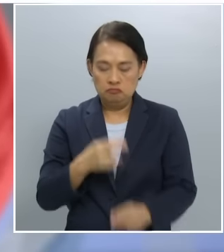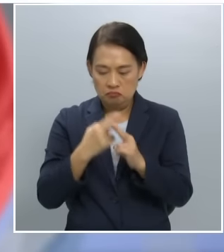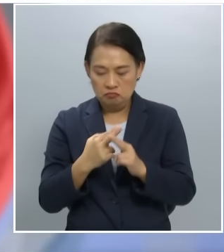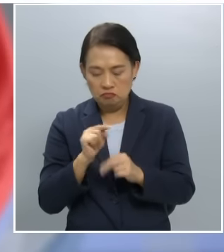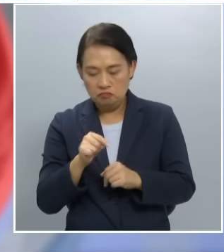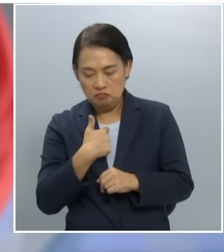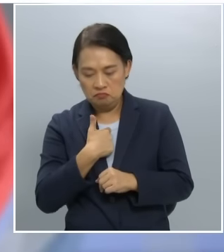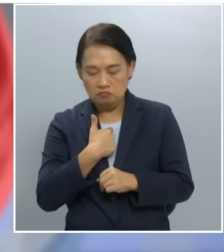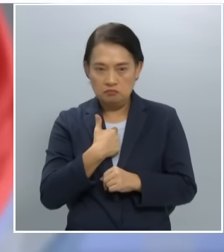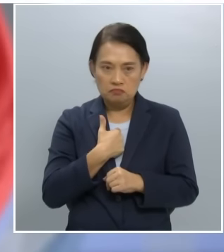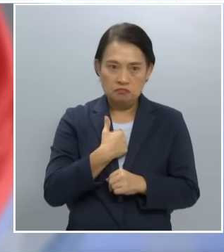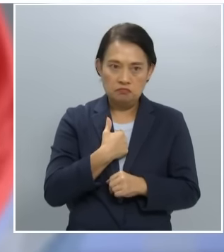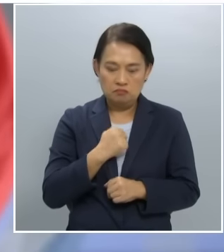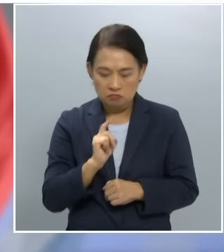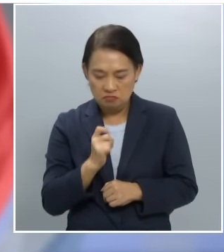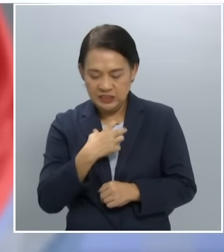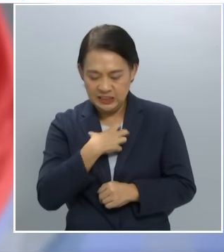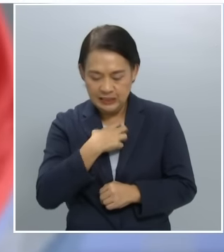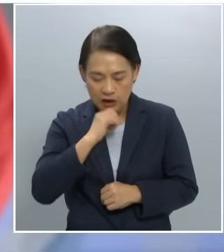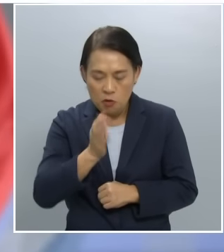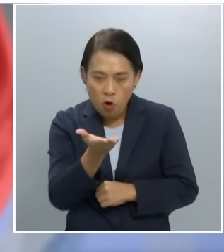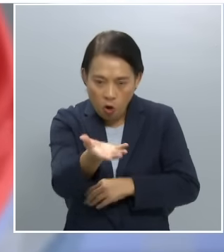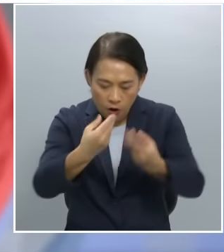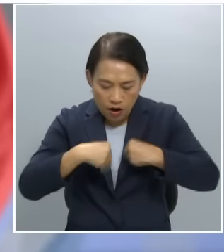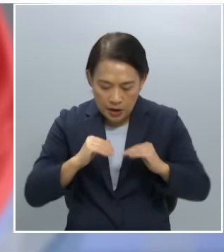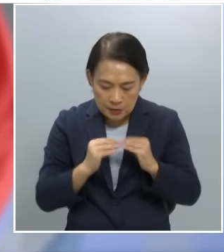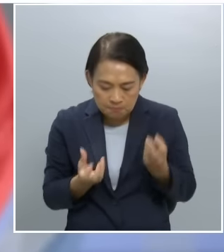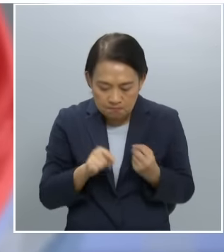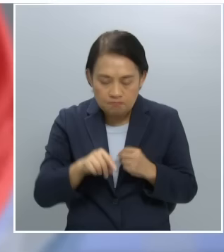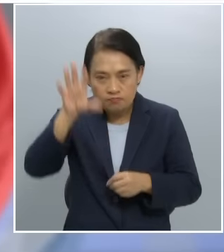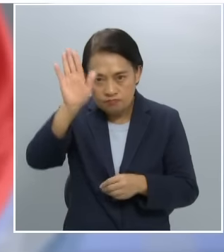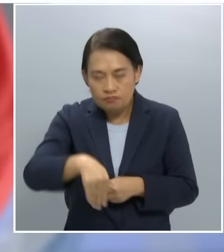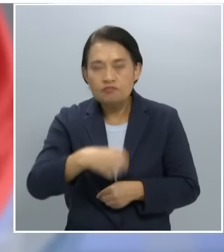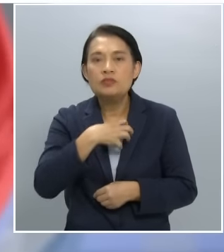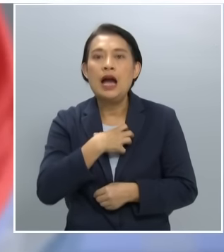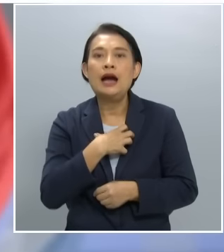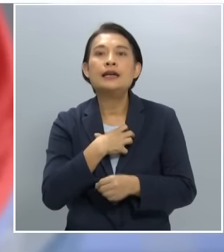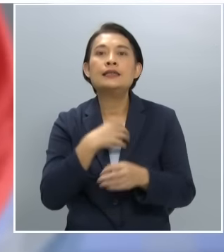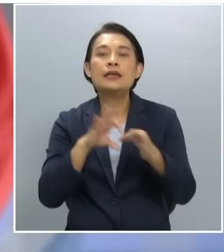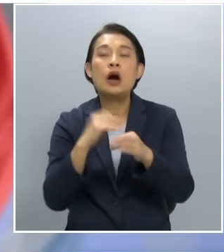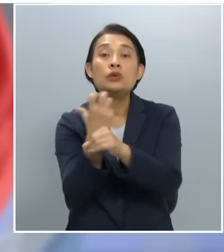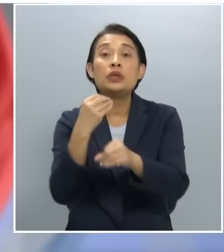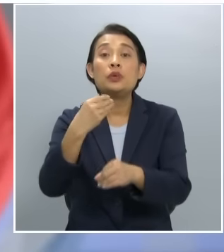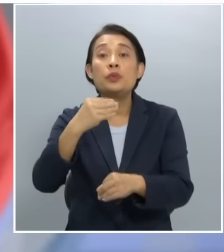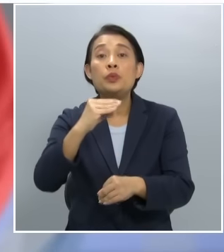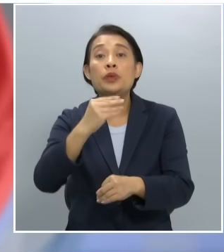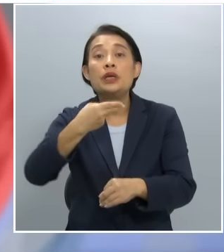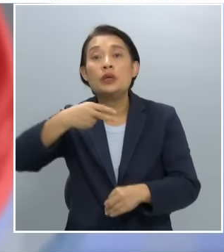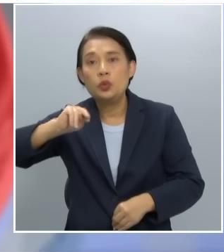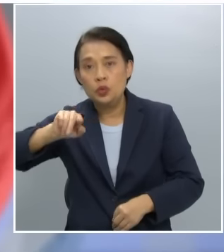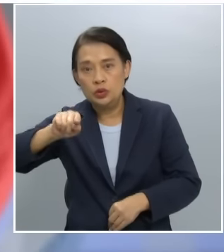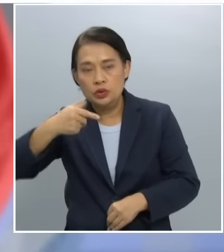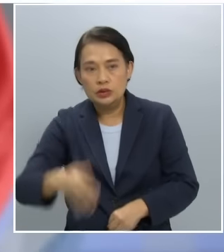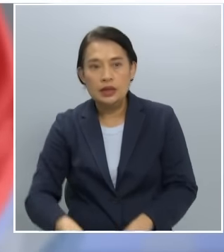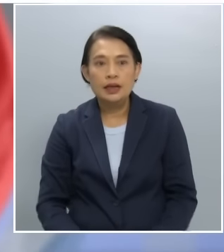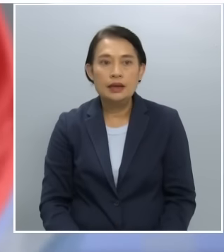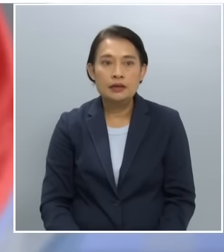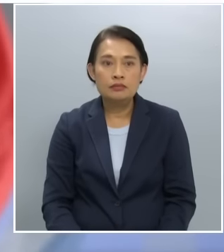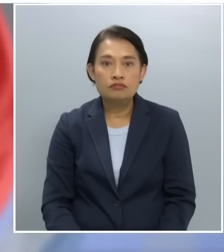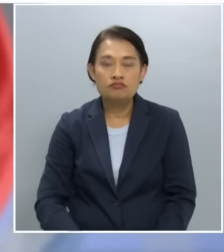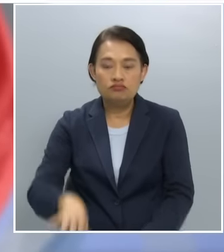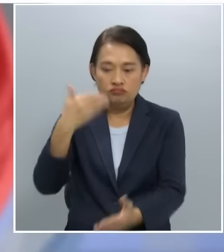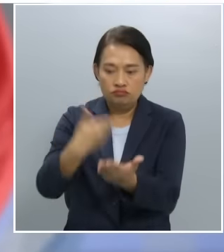เสียหายตัวเองเสียหายใช่มั้ยก็อยากจะขอความเป็นธรรมก็อยากจะมาร่วมรายการมาออกหนกระแสค่ะปรากฏว่าพอถึงเวลาเสร็จปุ๊บก็มีการโอน